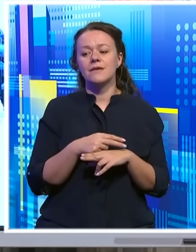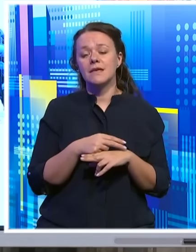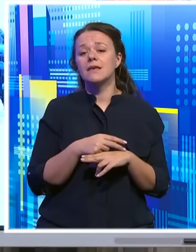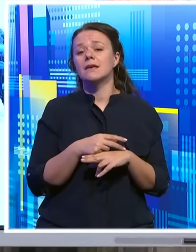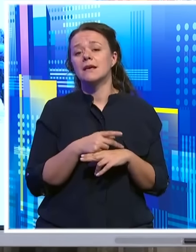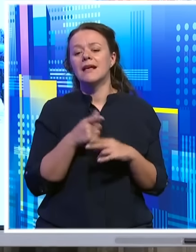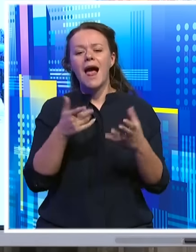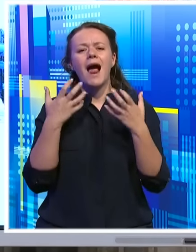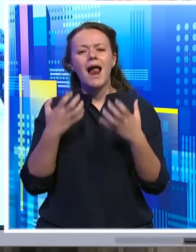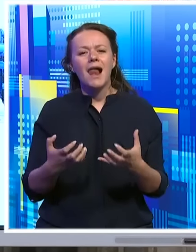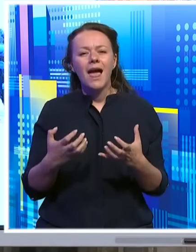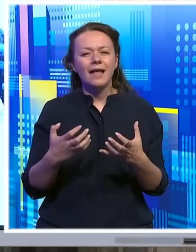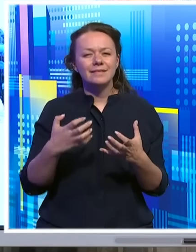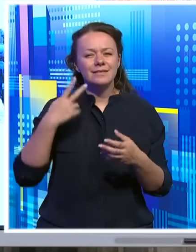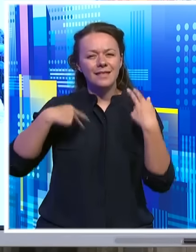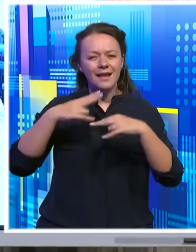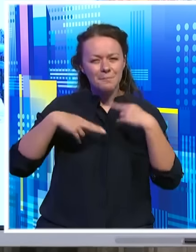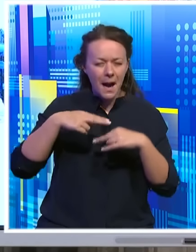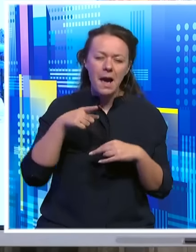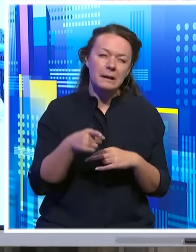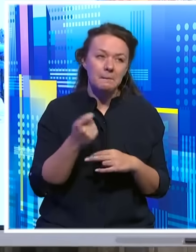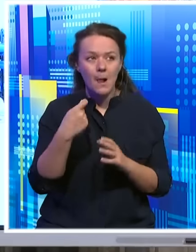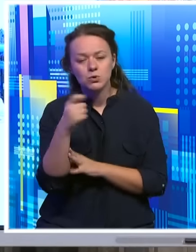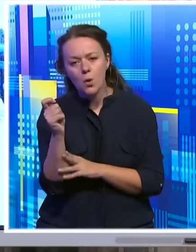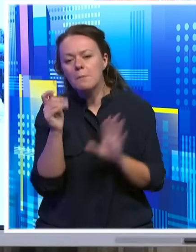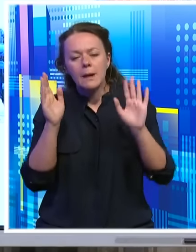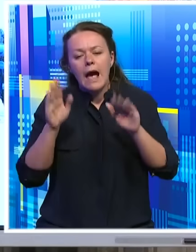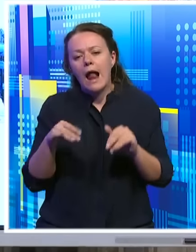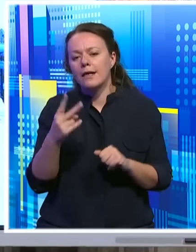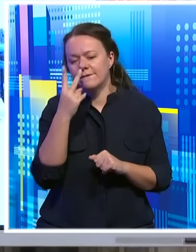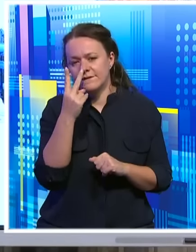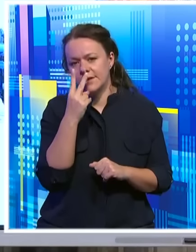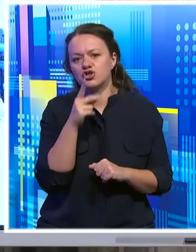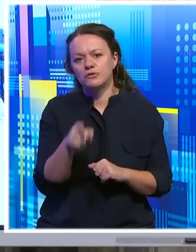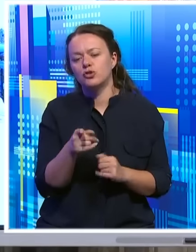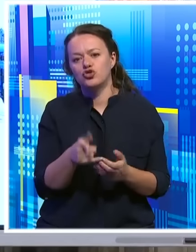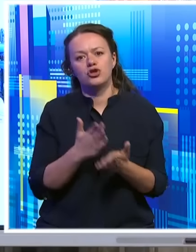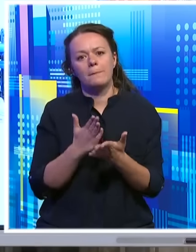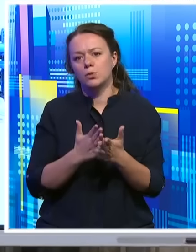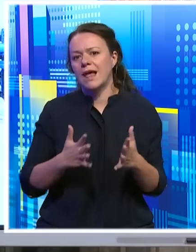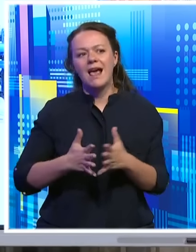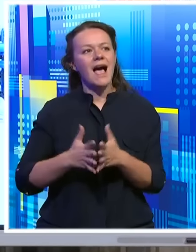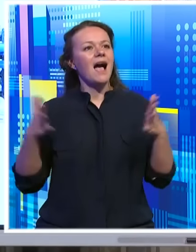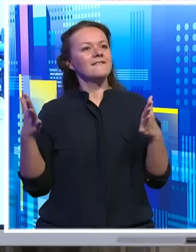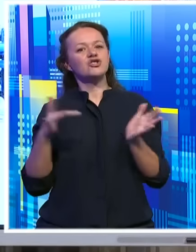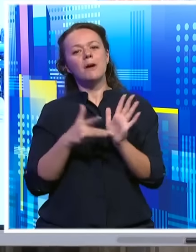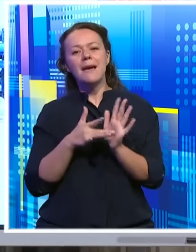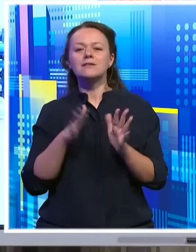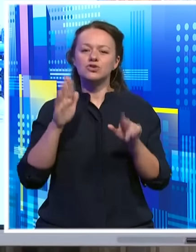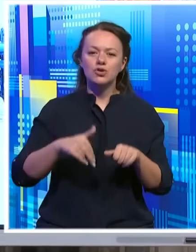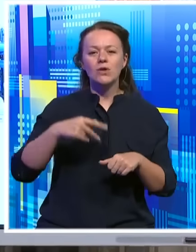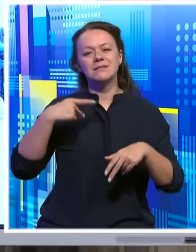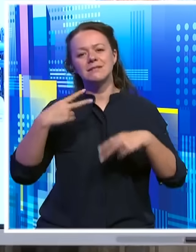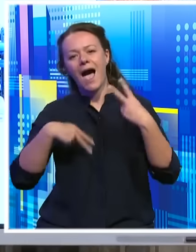možda i sa još nekim. U svakom slučaju, to će biti ubedljivo najveće mesto za zabavu